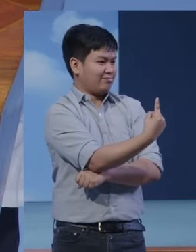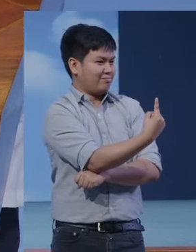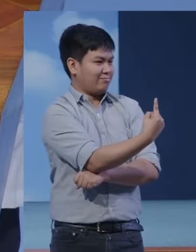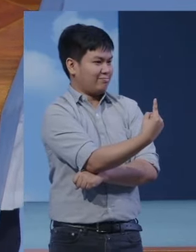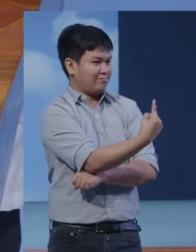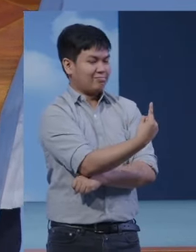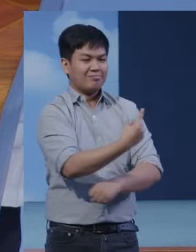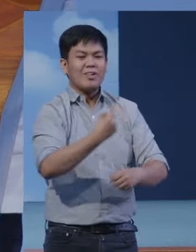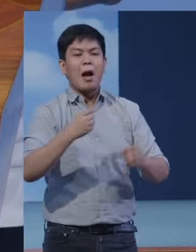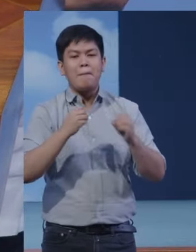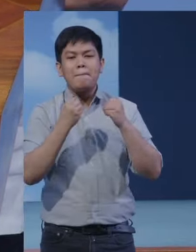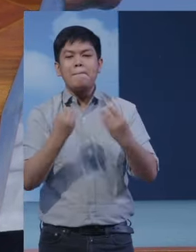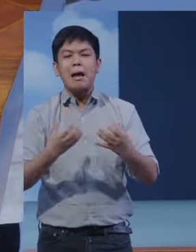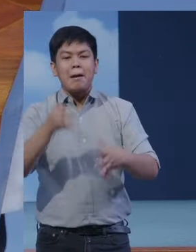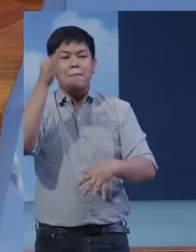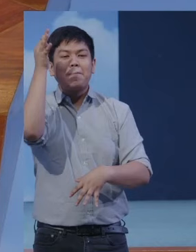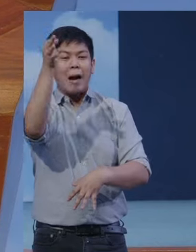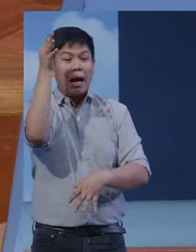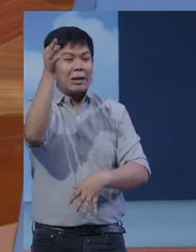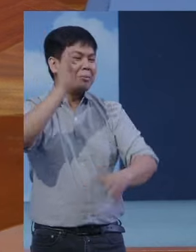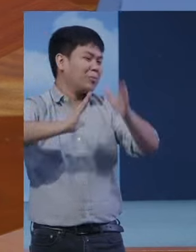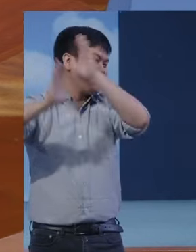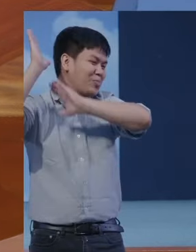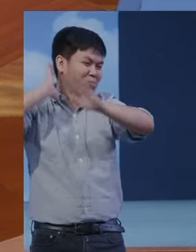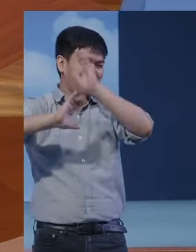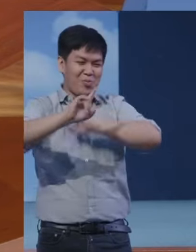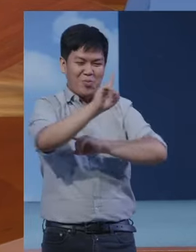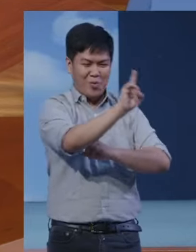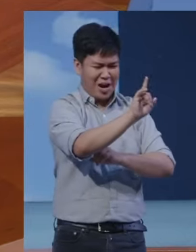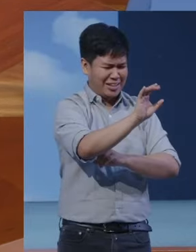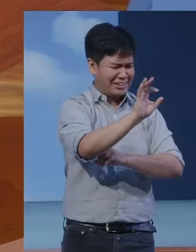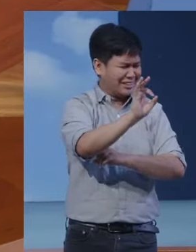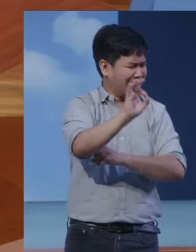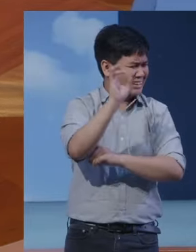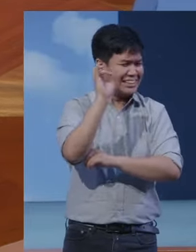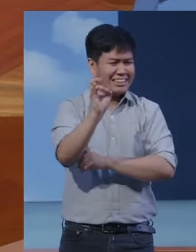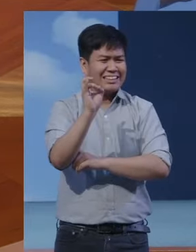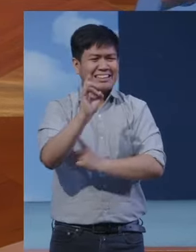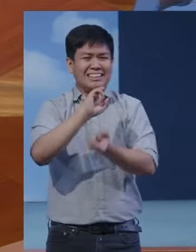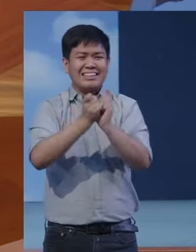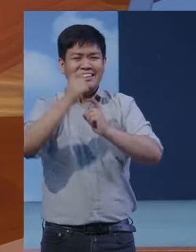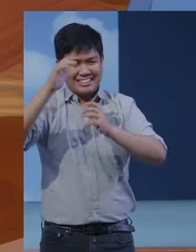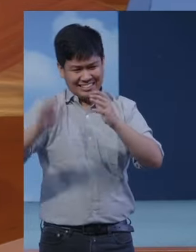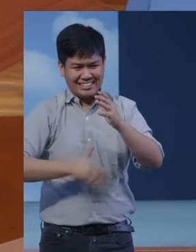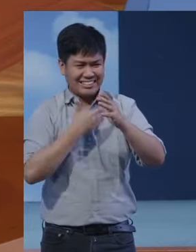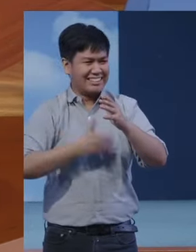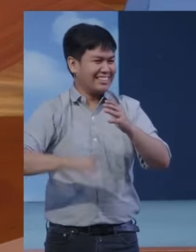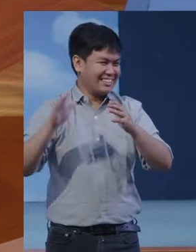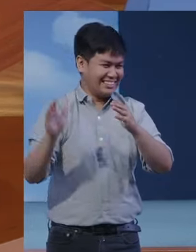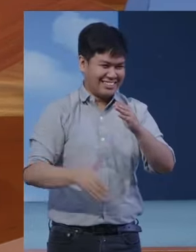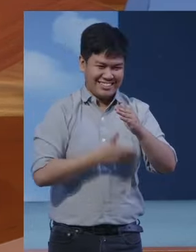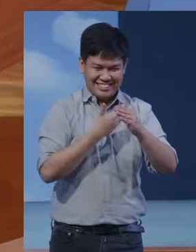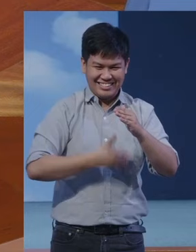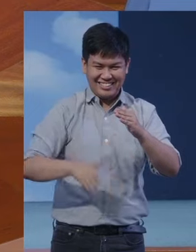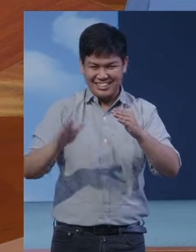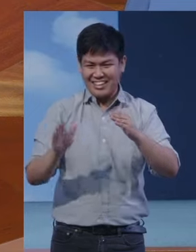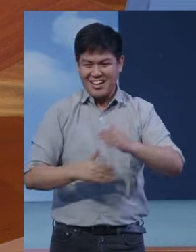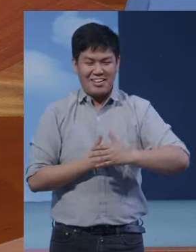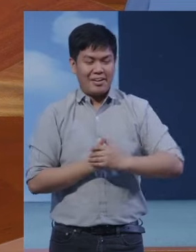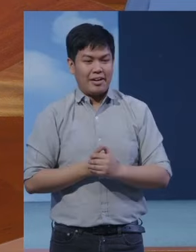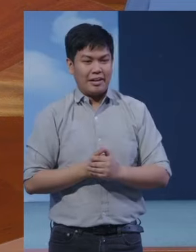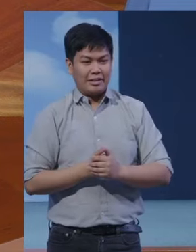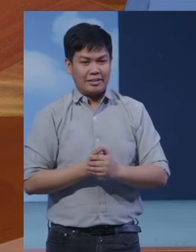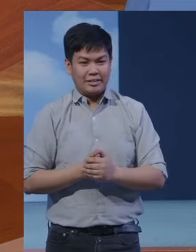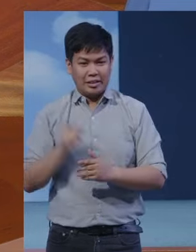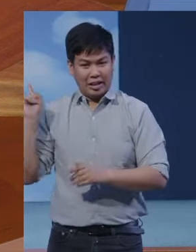po nitong verse na ito kahit nung 1970s ay Ginawa itong kanta ni Peter Paul and Mary maing hindi